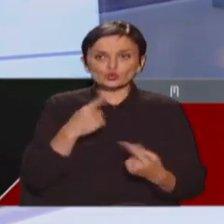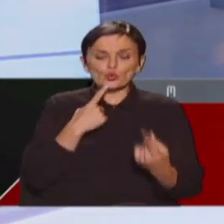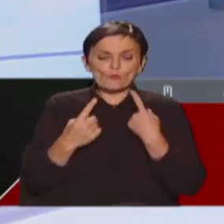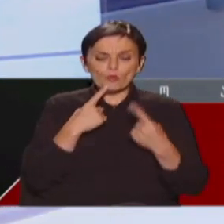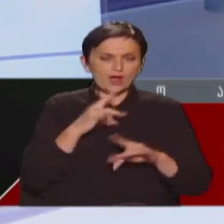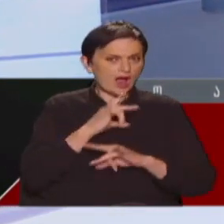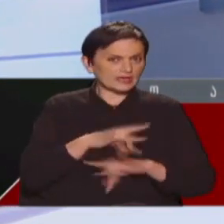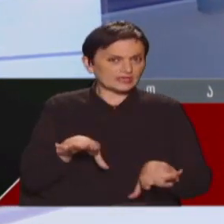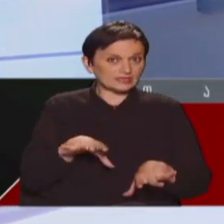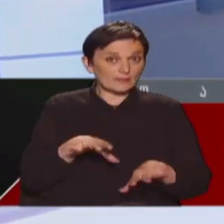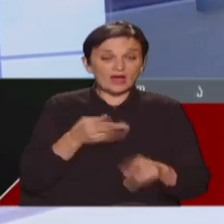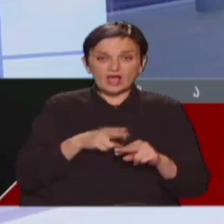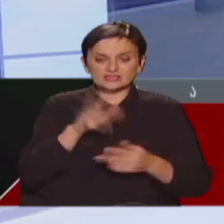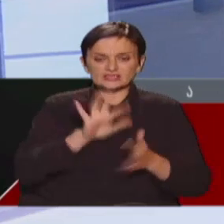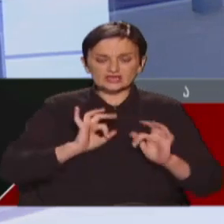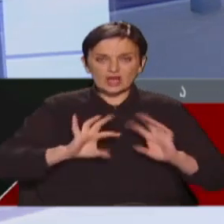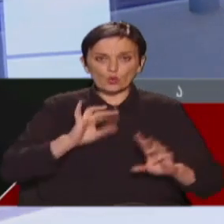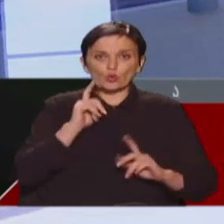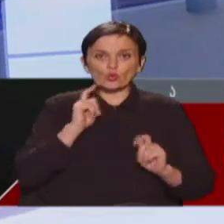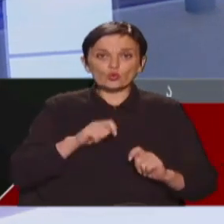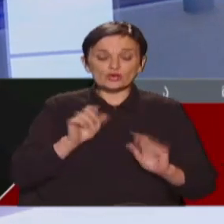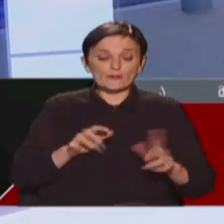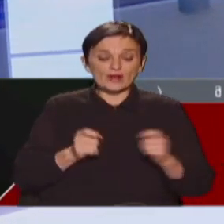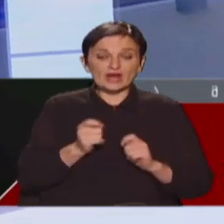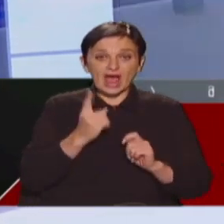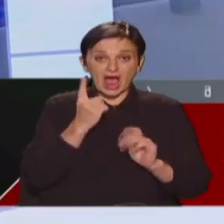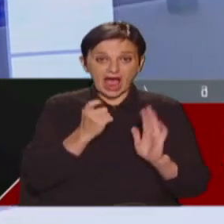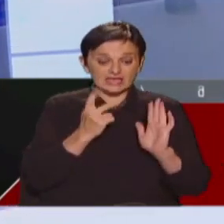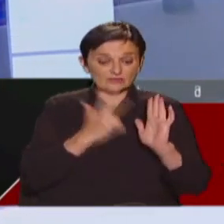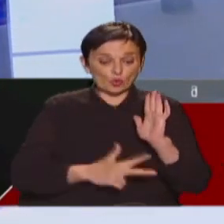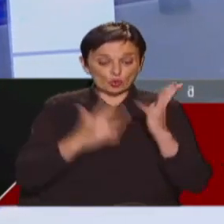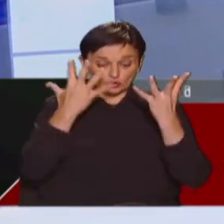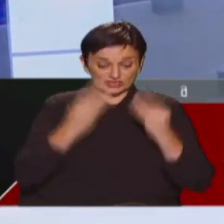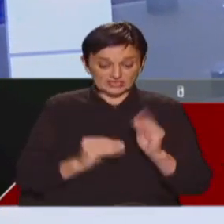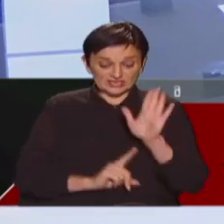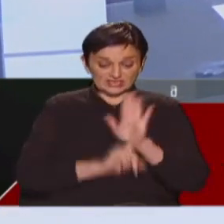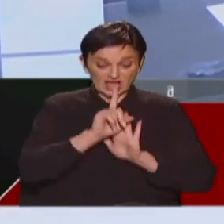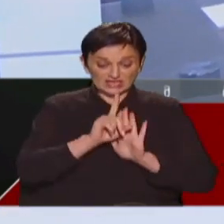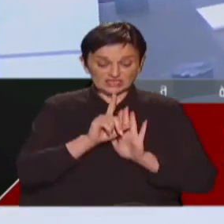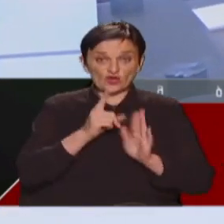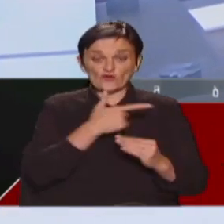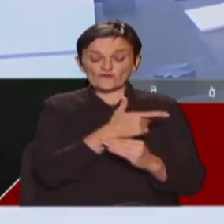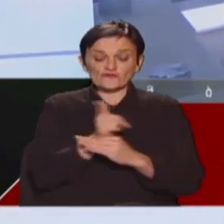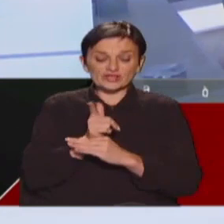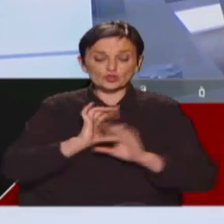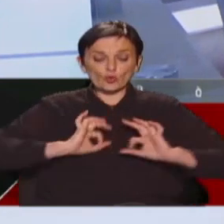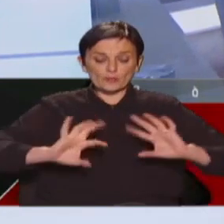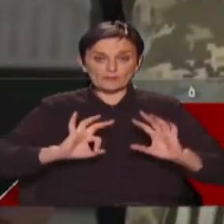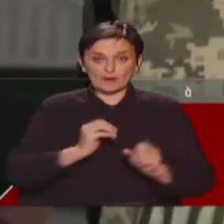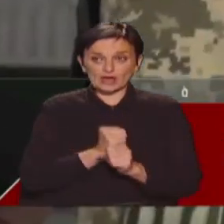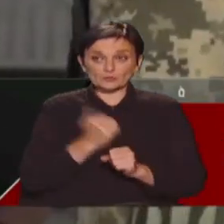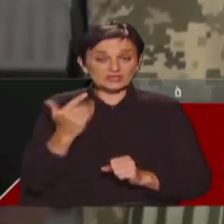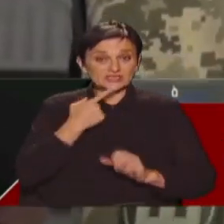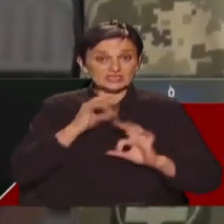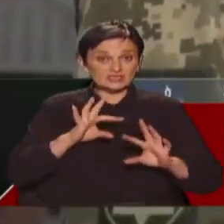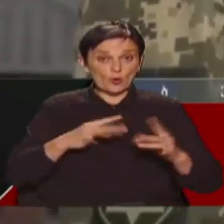molaparakebebi agar ikneba. Es ganskhadeba Ukrainis prezidentma omis 184-e dghis dasatsqishi gamokveqnebul video mimartvashi gaaketa. Misi